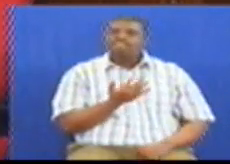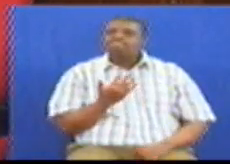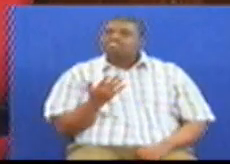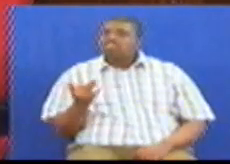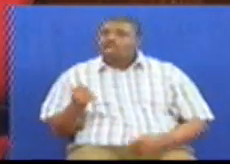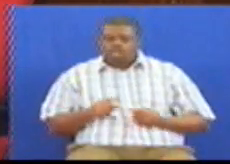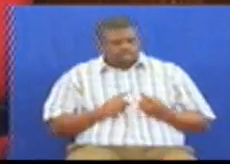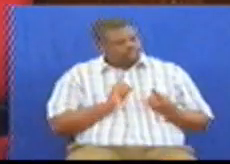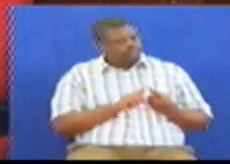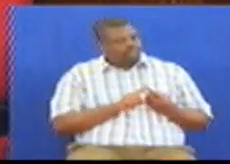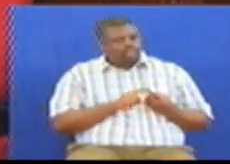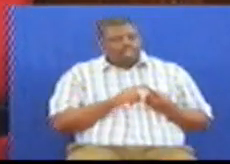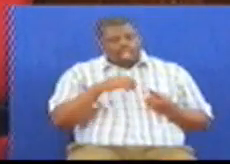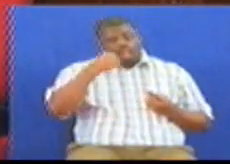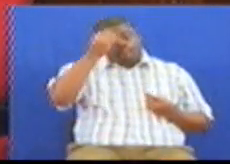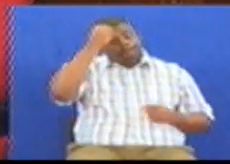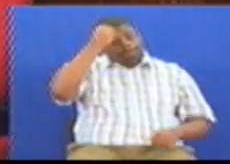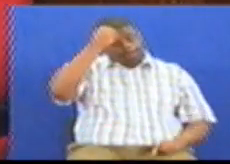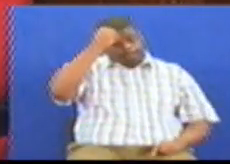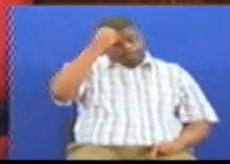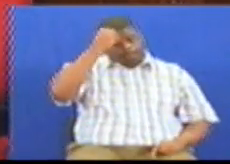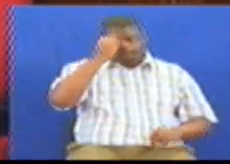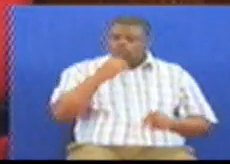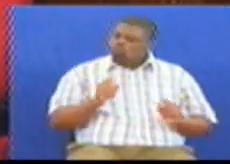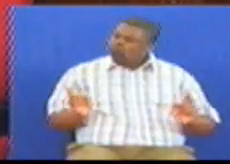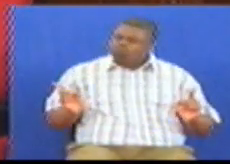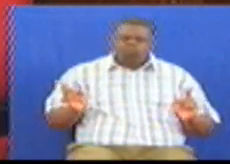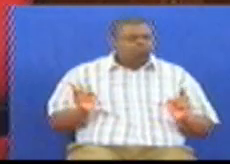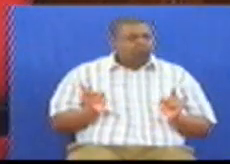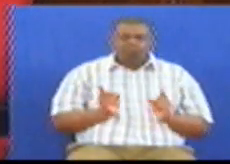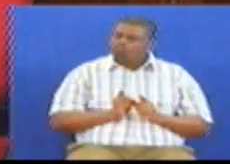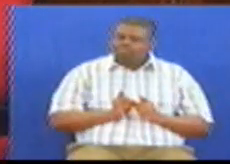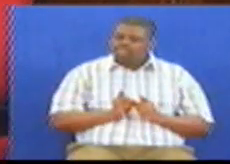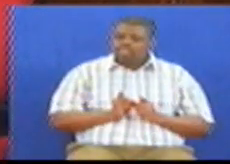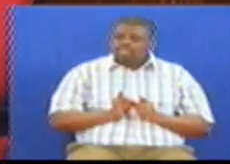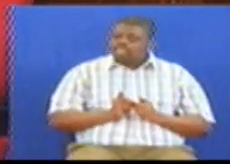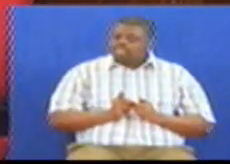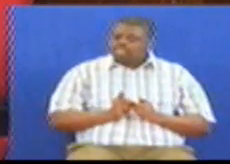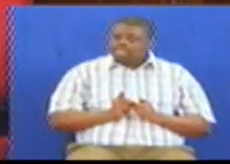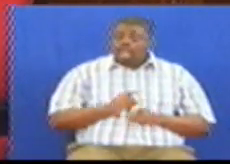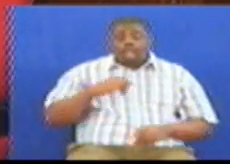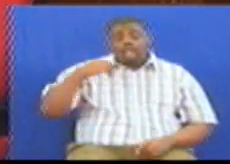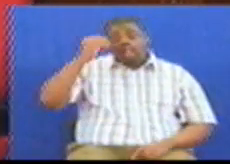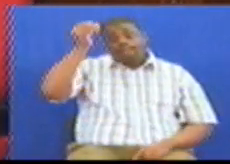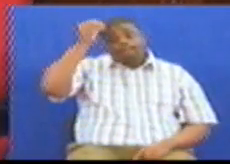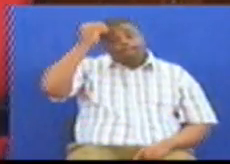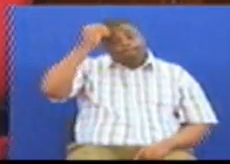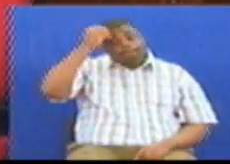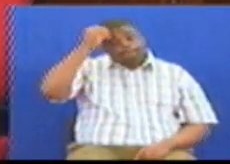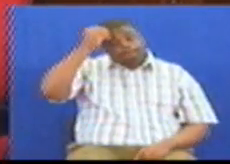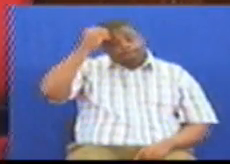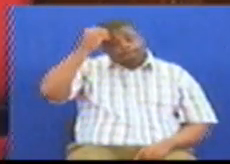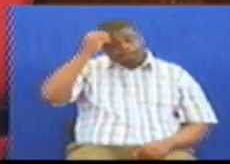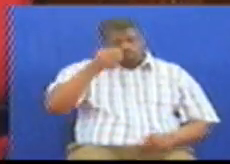afya na elimu kwa mfano. Kwa ufupi tu, katika kipindi ambacho mpaka